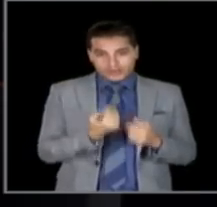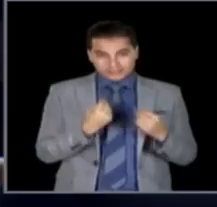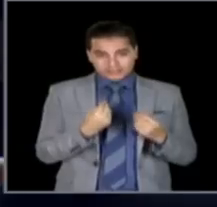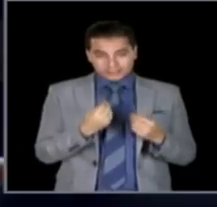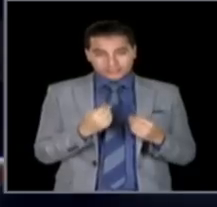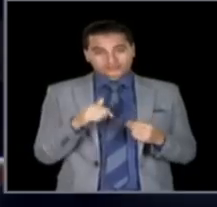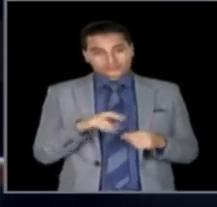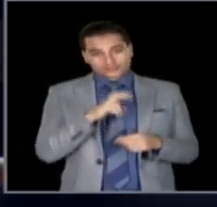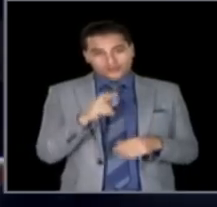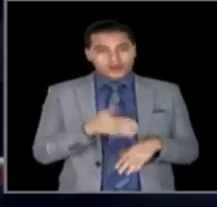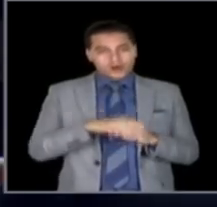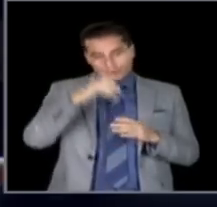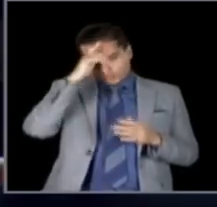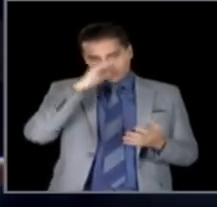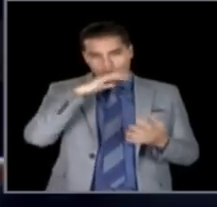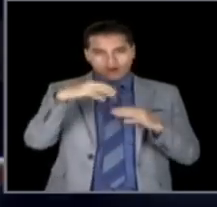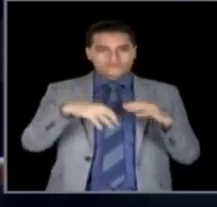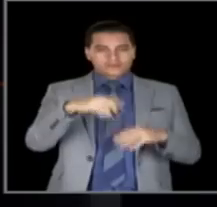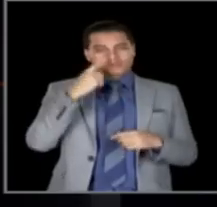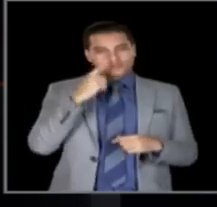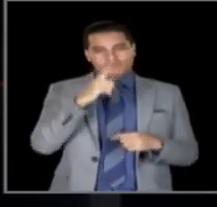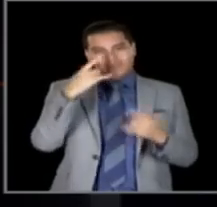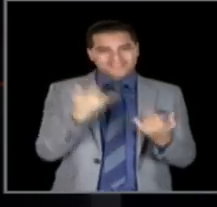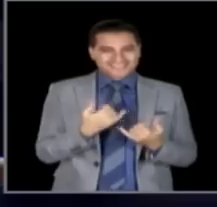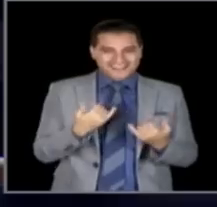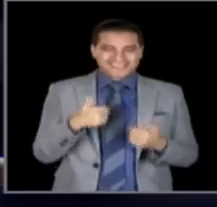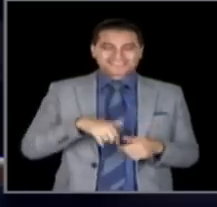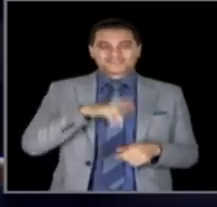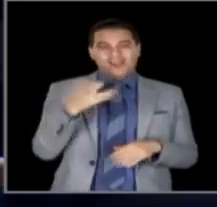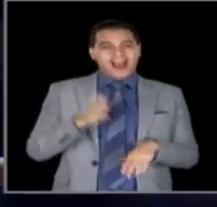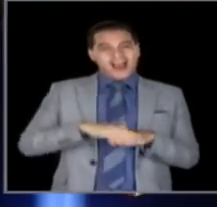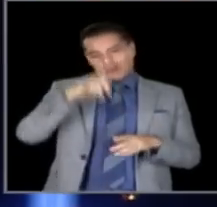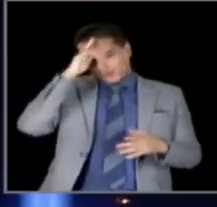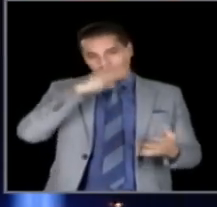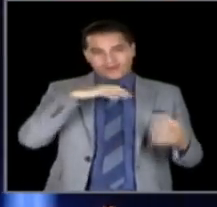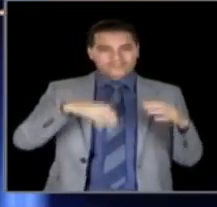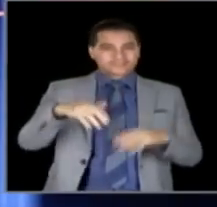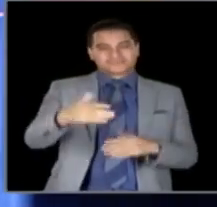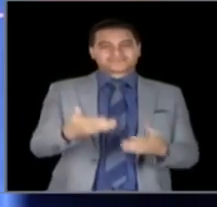لسه جوكر ربنا يسهل ان شاء الله. لسه جغرافيا. والسؤال هو